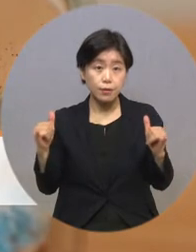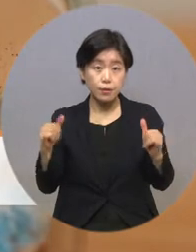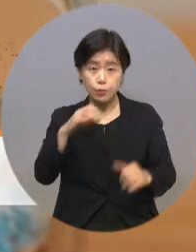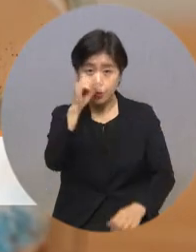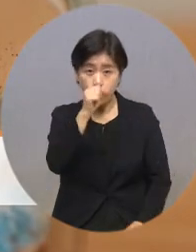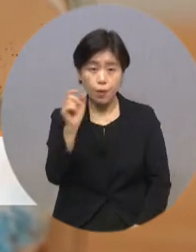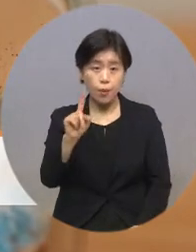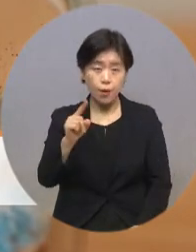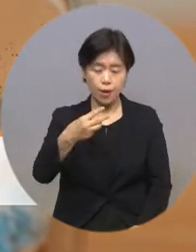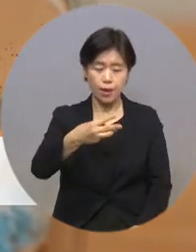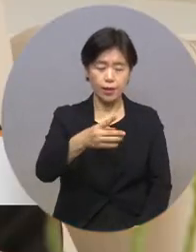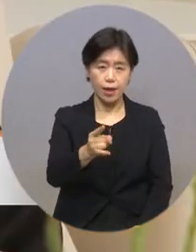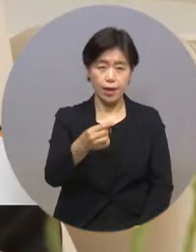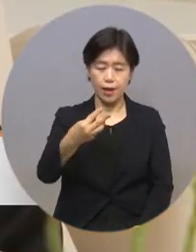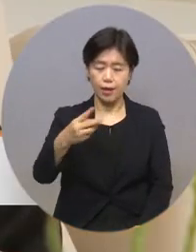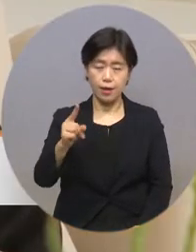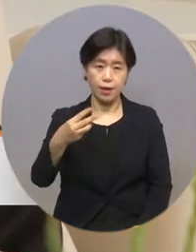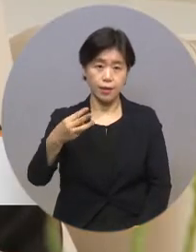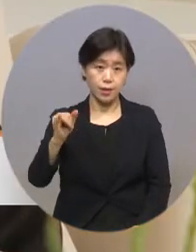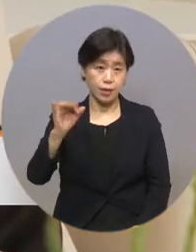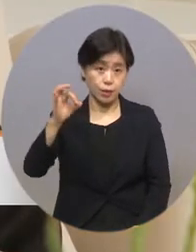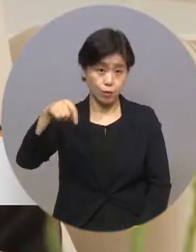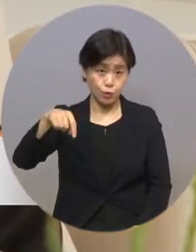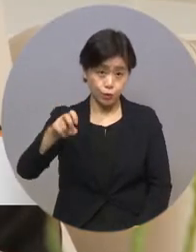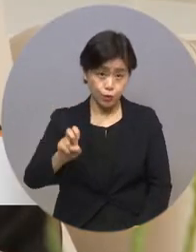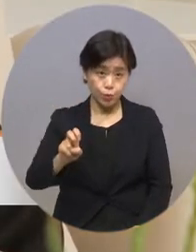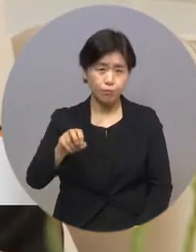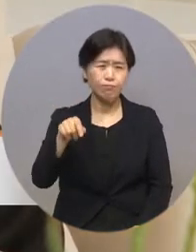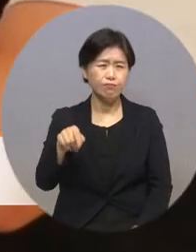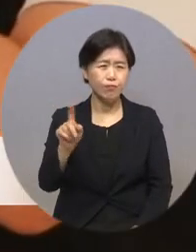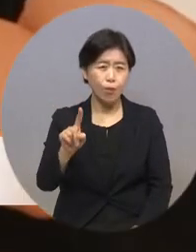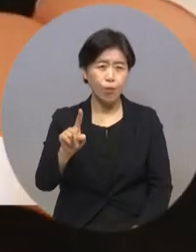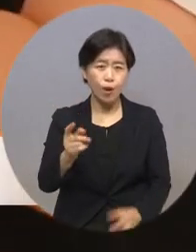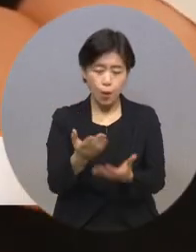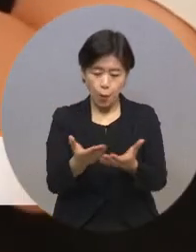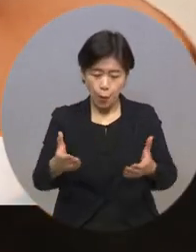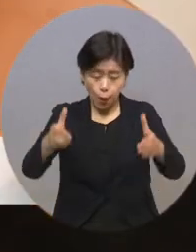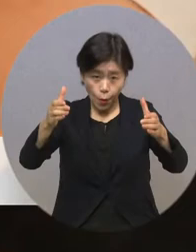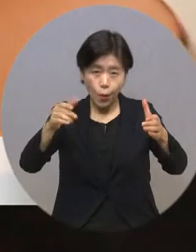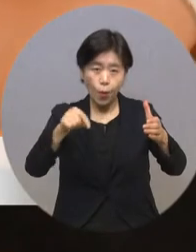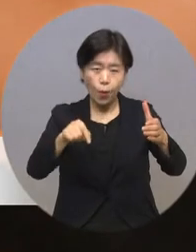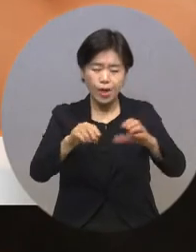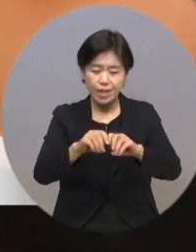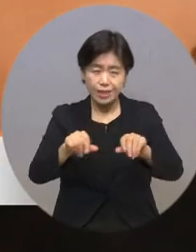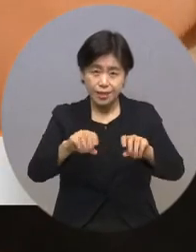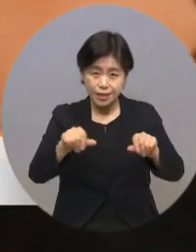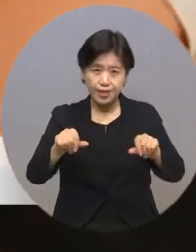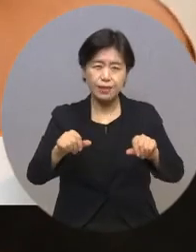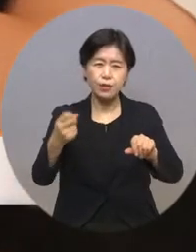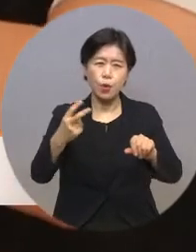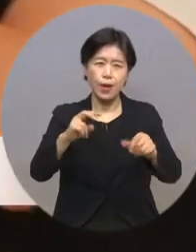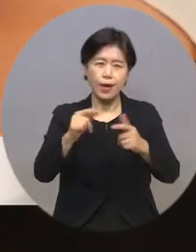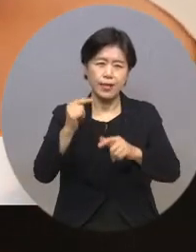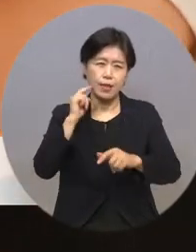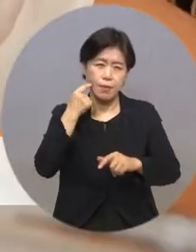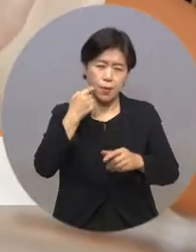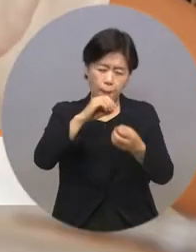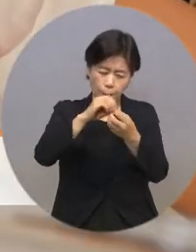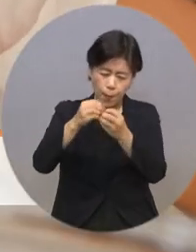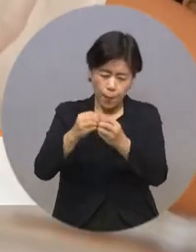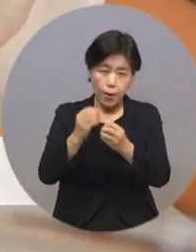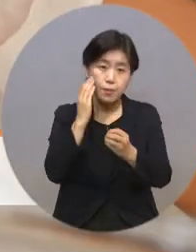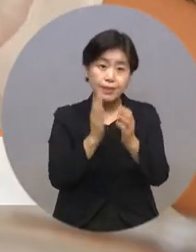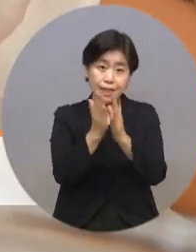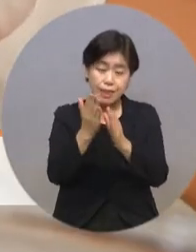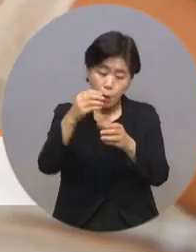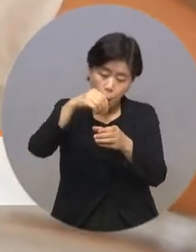있는 테라리움. 오목한 투명 용기 속에 흙과 식물, 장식 소품을 넣어 완성한